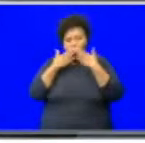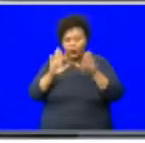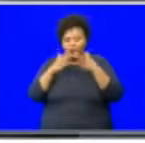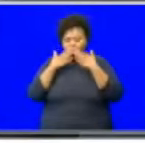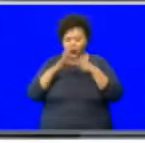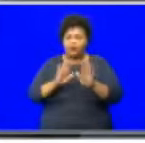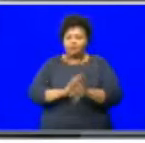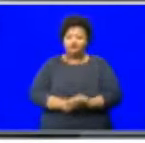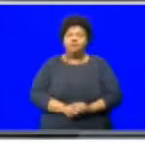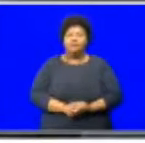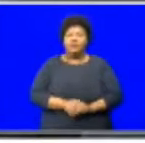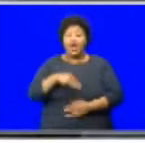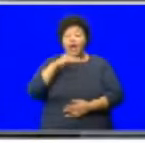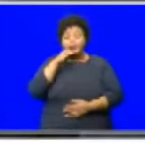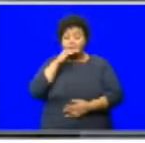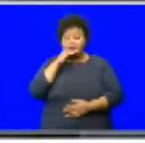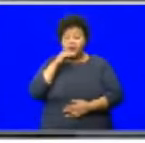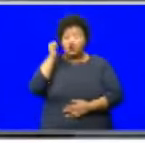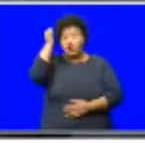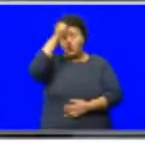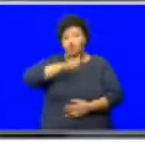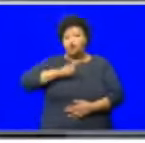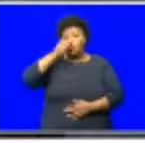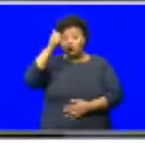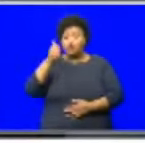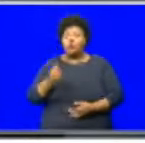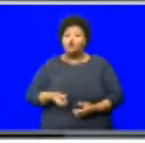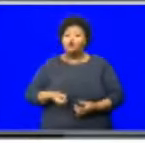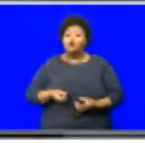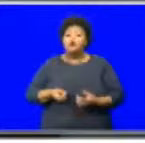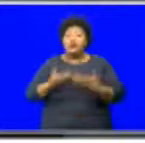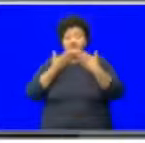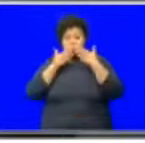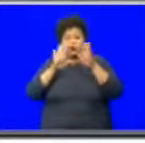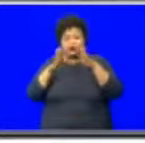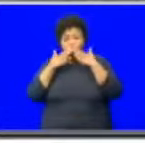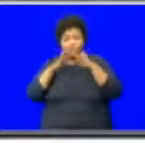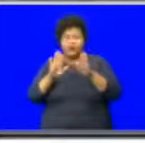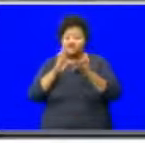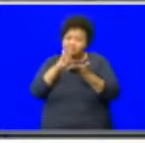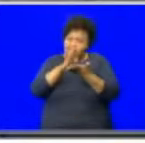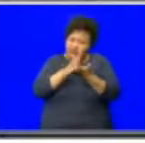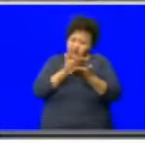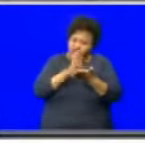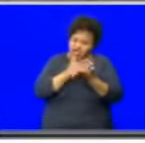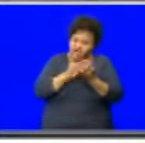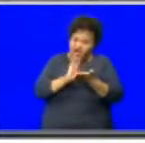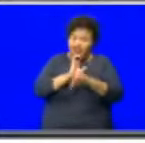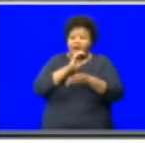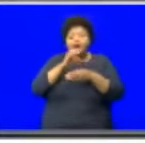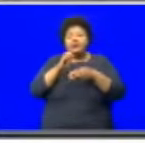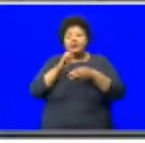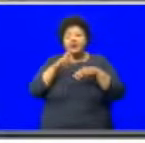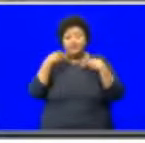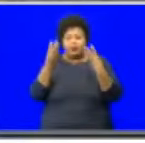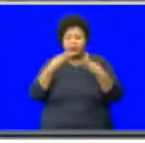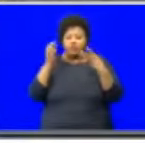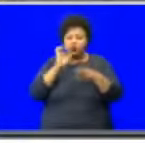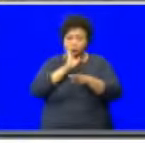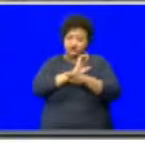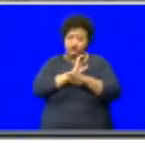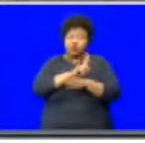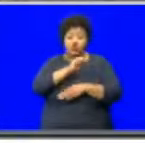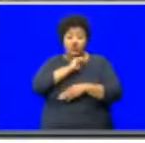uNkulunkulu sichephula kuko sinike bona. Simo babe sibi kakhulu. Kwamile kude